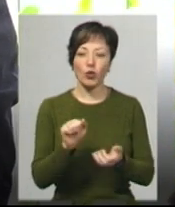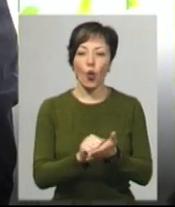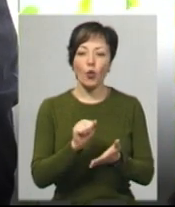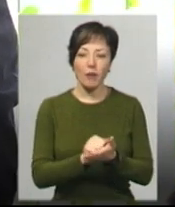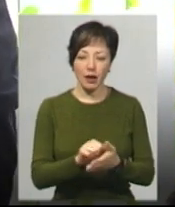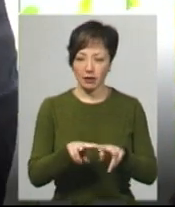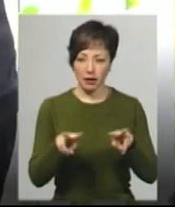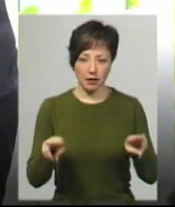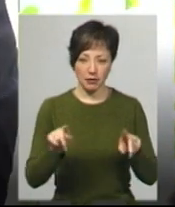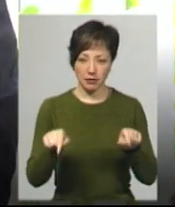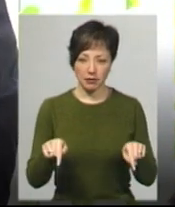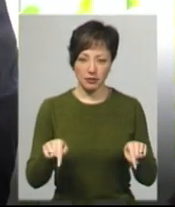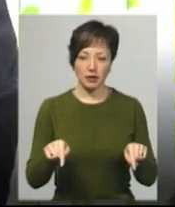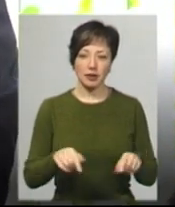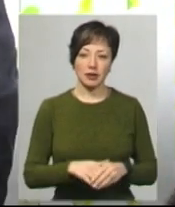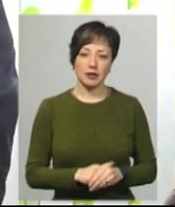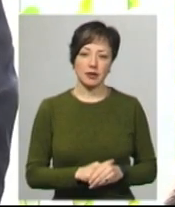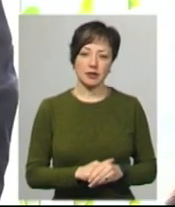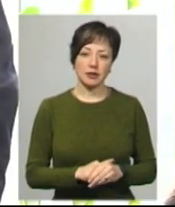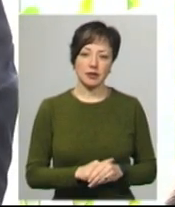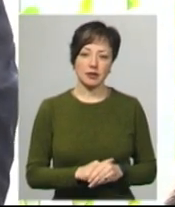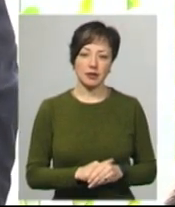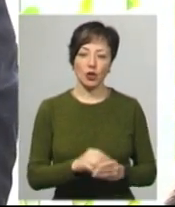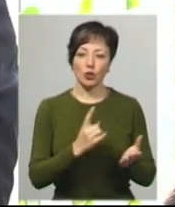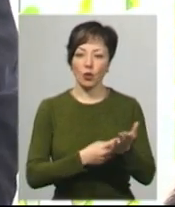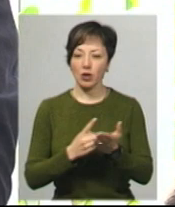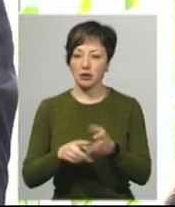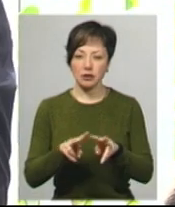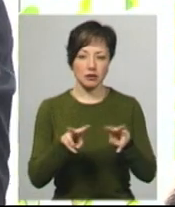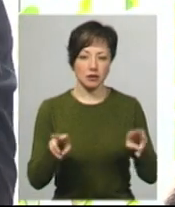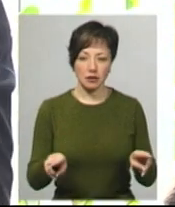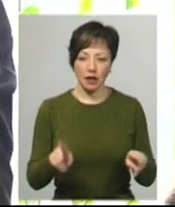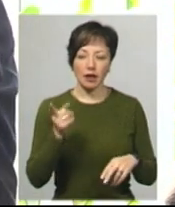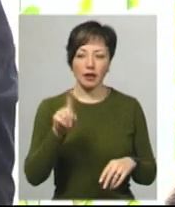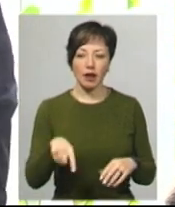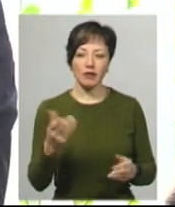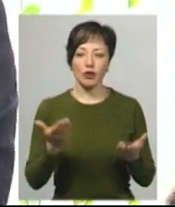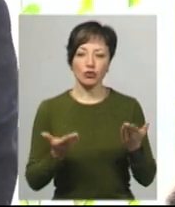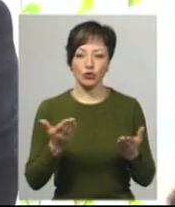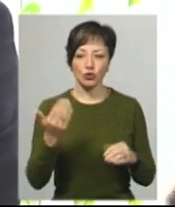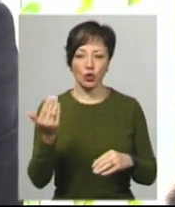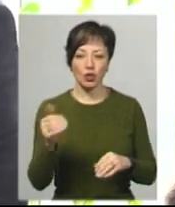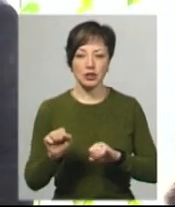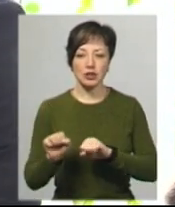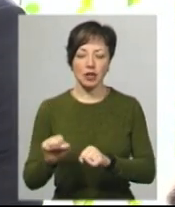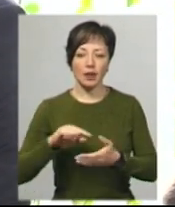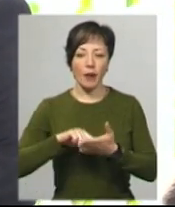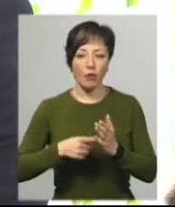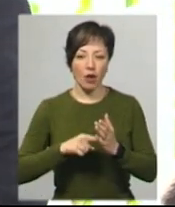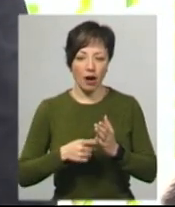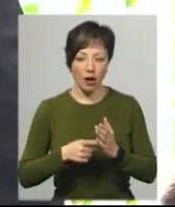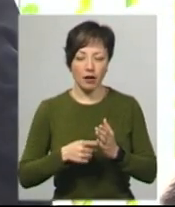там фактично одні ті ж самі документи, я думаю, що ті ж самі допити свідчення. Там якщо сторона захисту наполягає, то